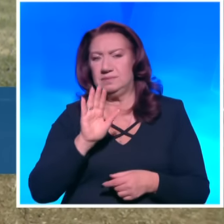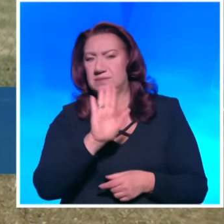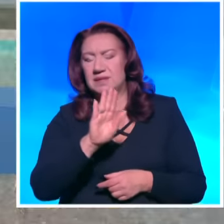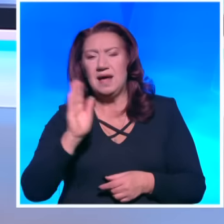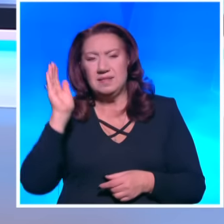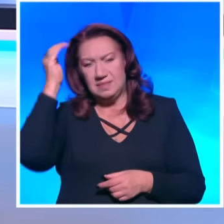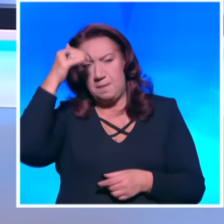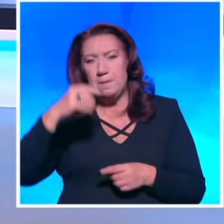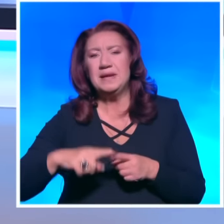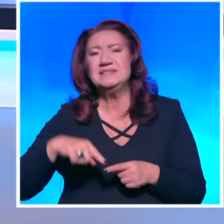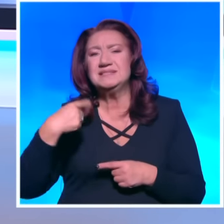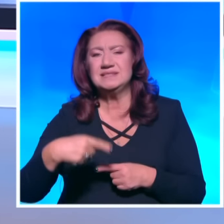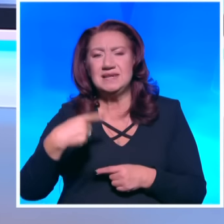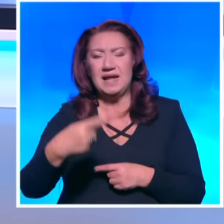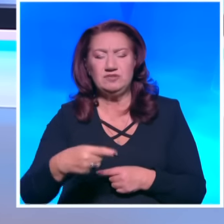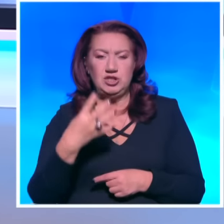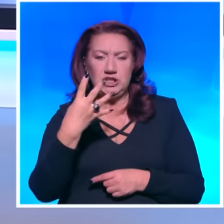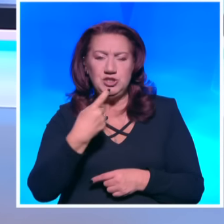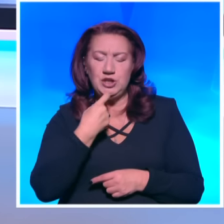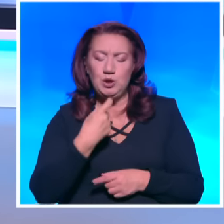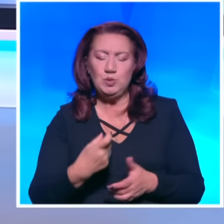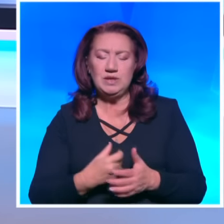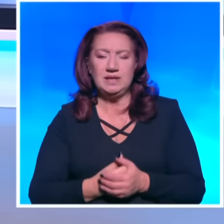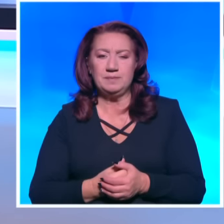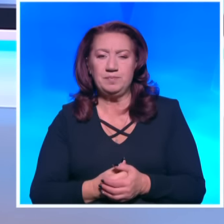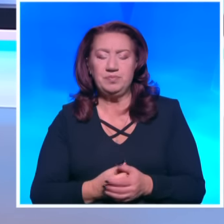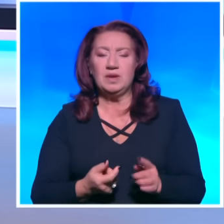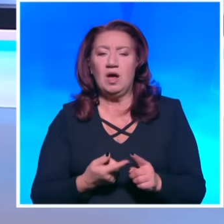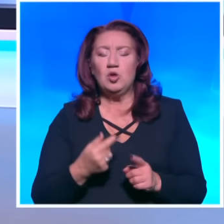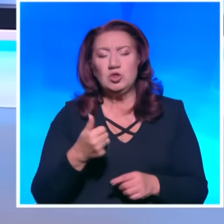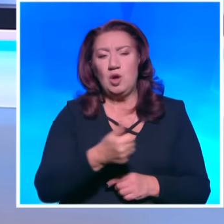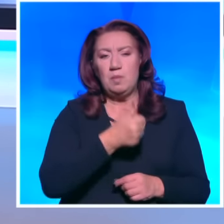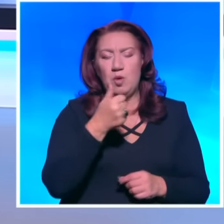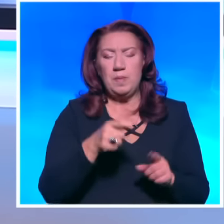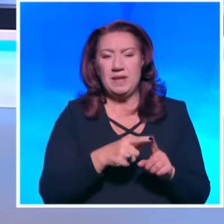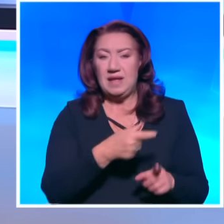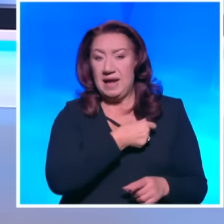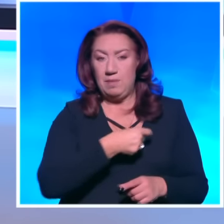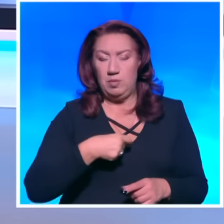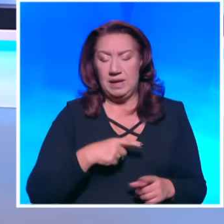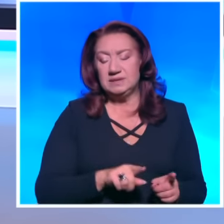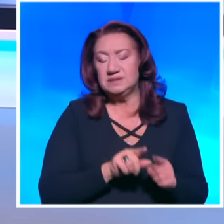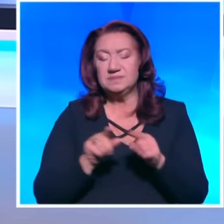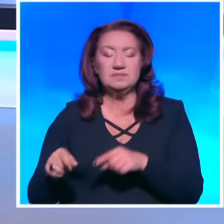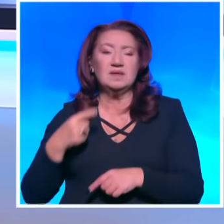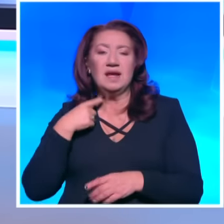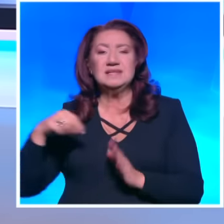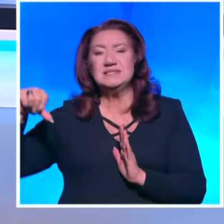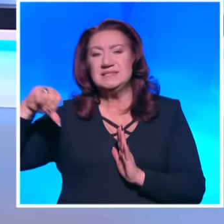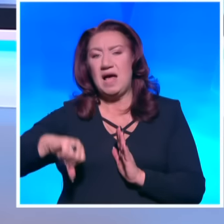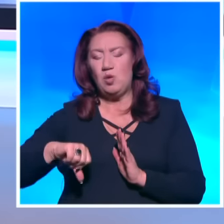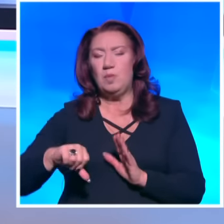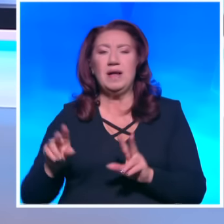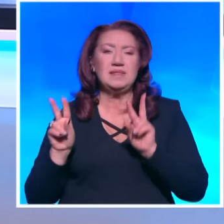години. Благодарим ти, Иване, от победата на републиканците към загубата на Демократическата партия и